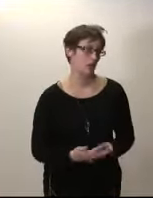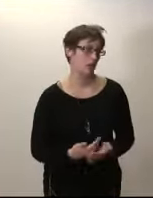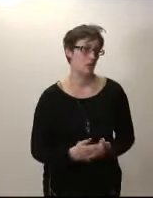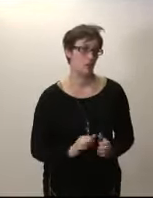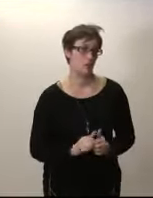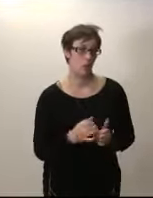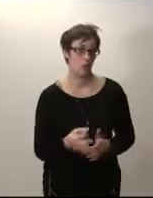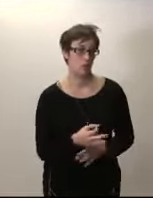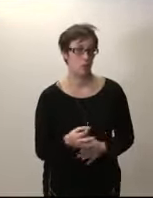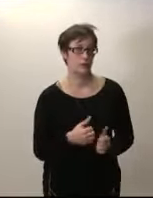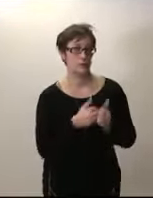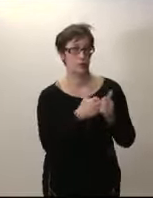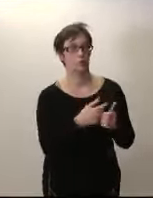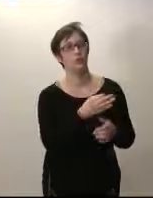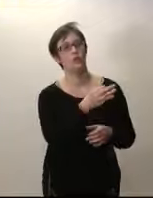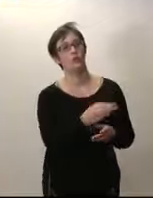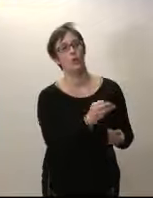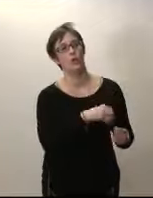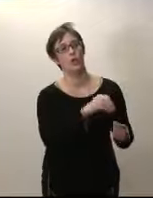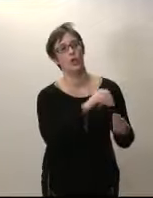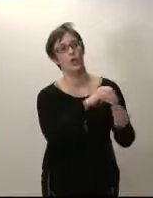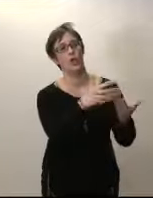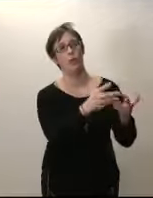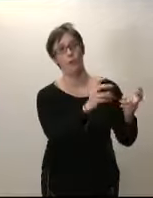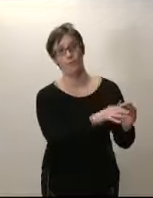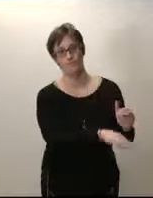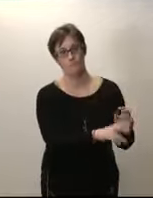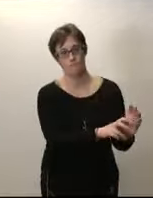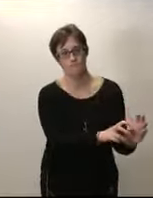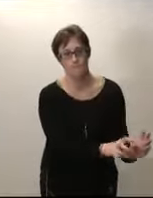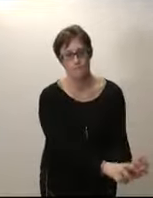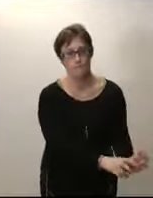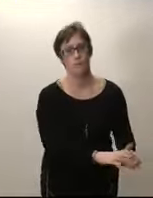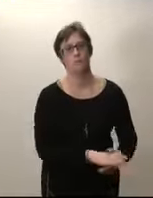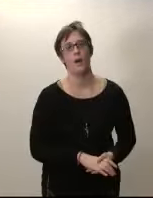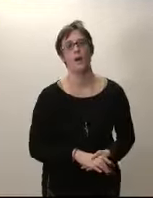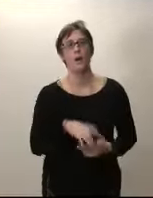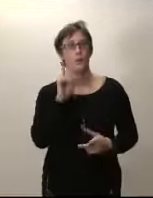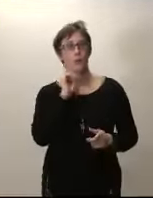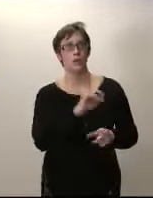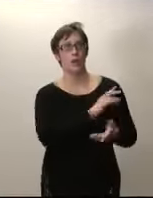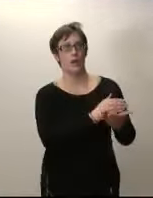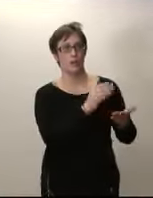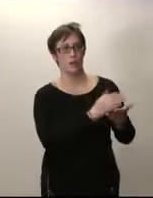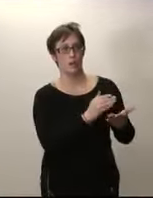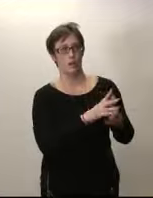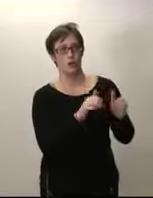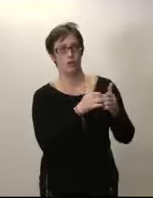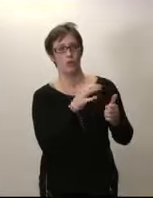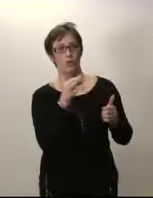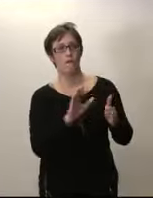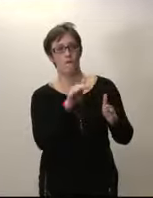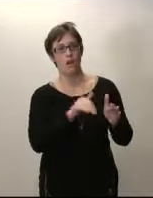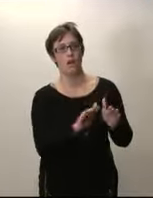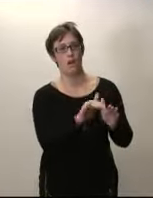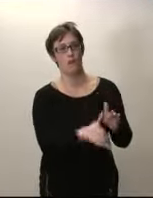au taux d'intérêt qui sont très bas, puisqu'une grande partie, une bonne partie des emprunts sont à taux variable, et donc on